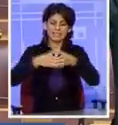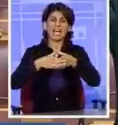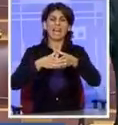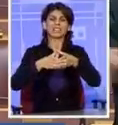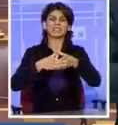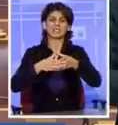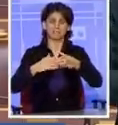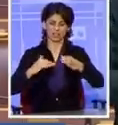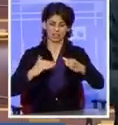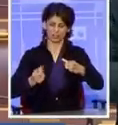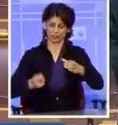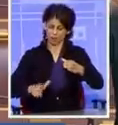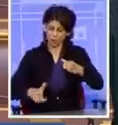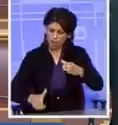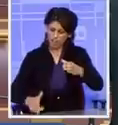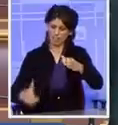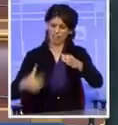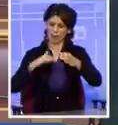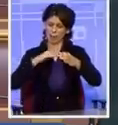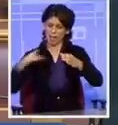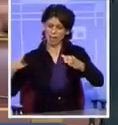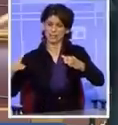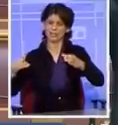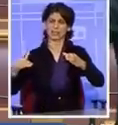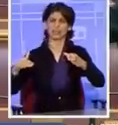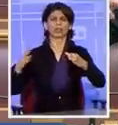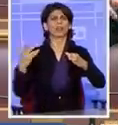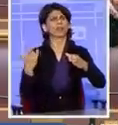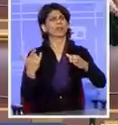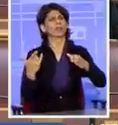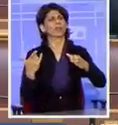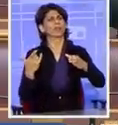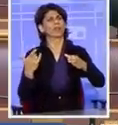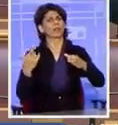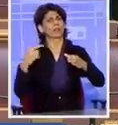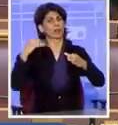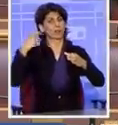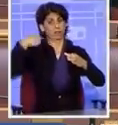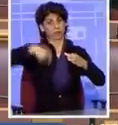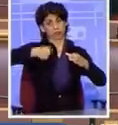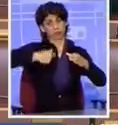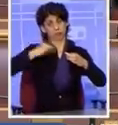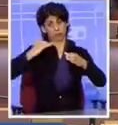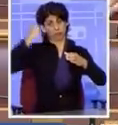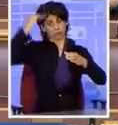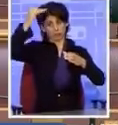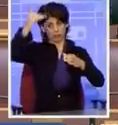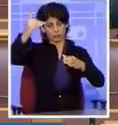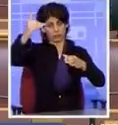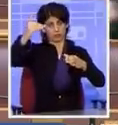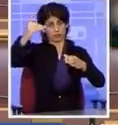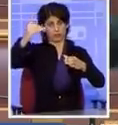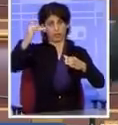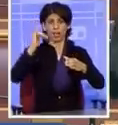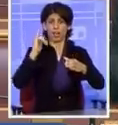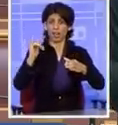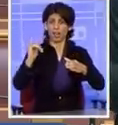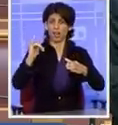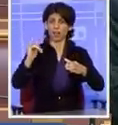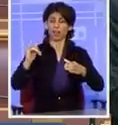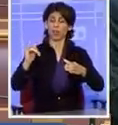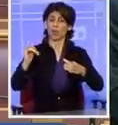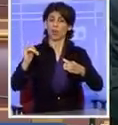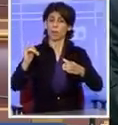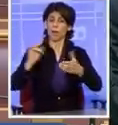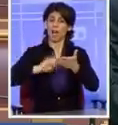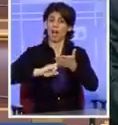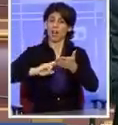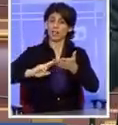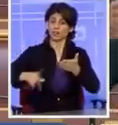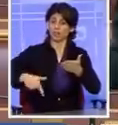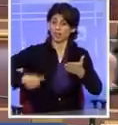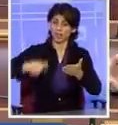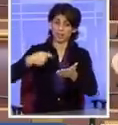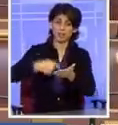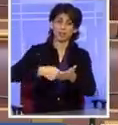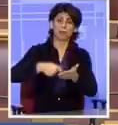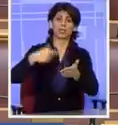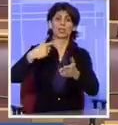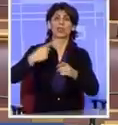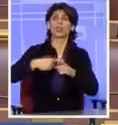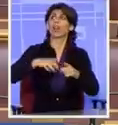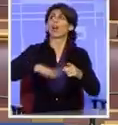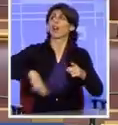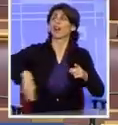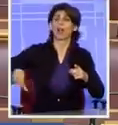να κερδοσκοπούν, εργολάβοι, εφοπλιστές, ακόμα και την ασφάλειά τους να την πληρώνει ο ελληνικός λαός θέλουν. Και ξένα